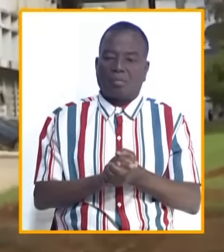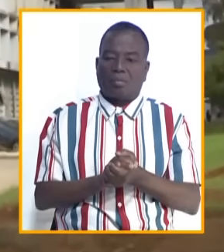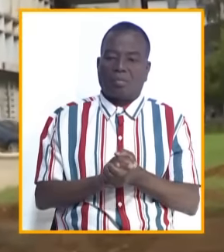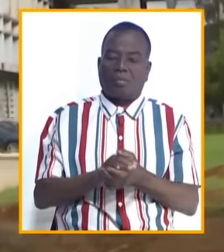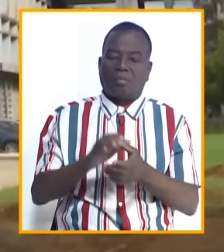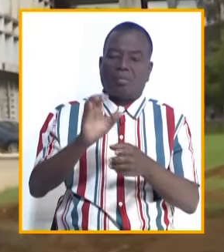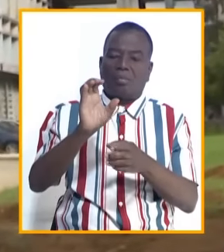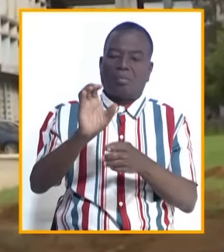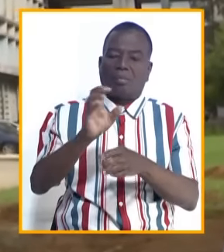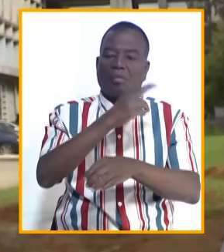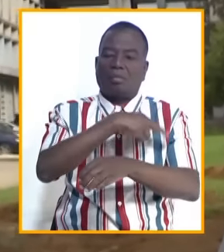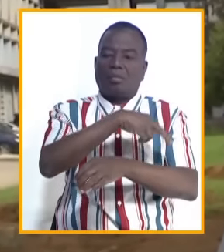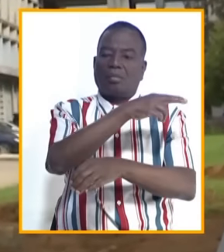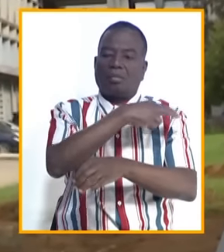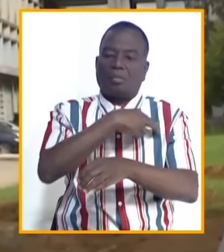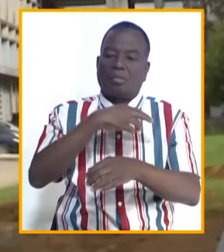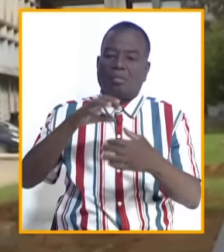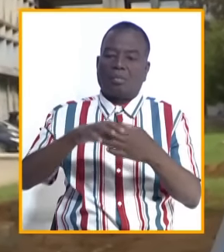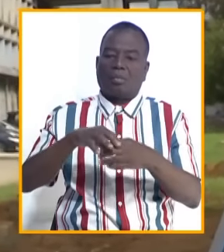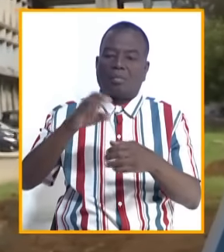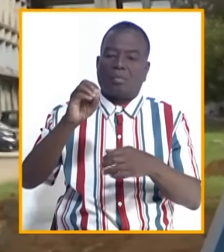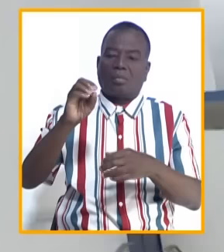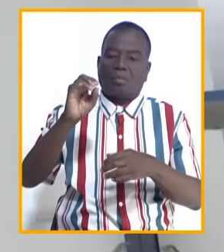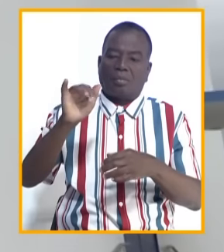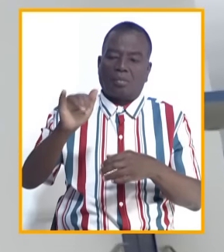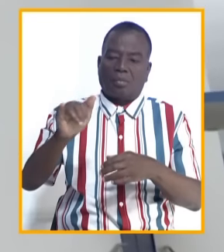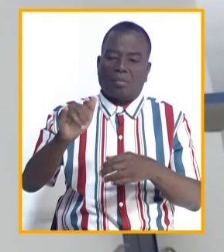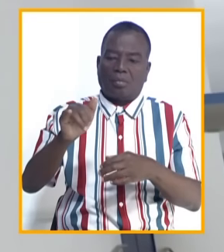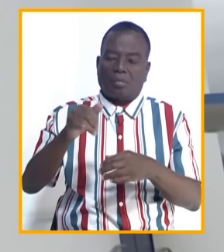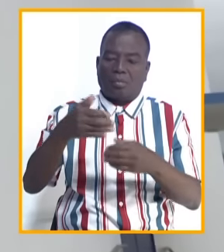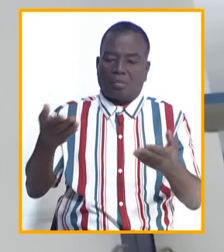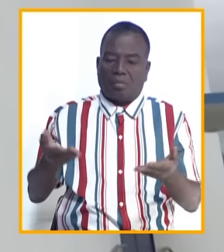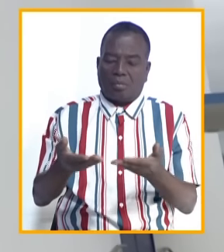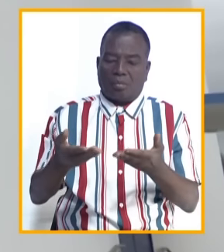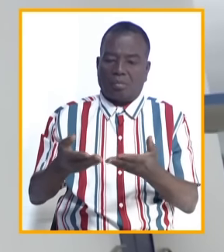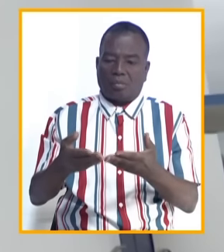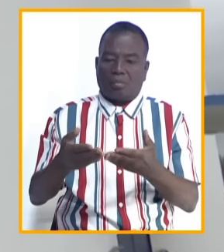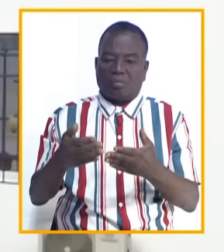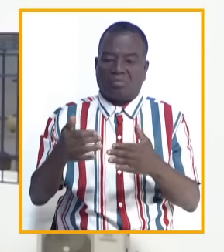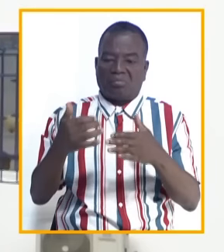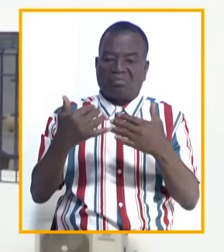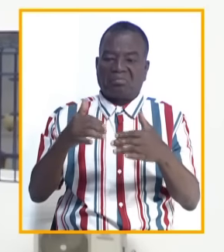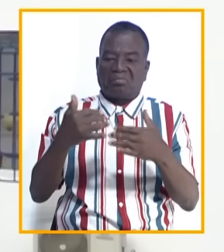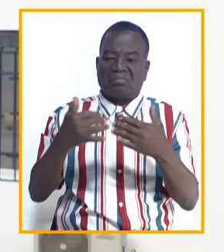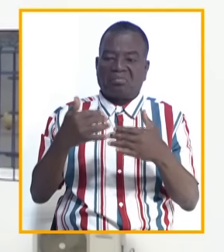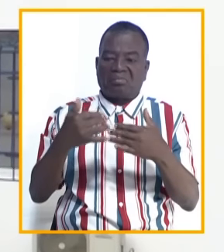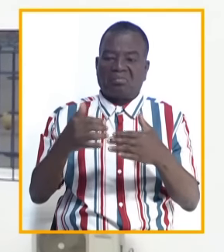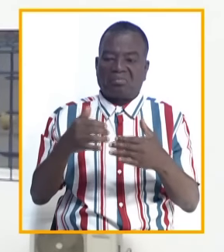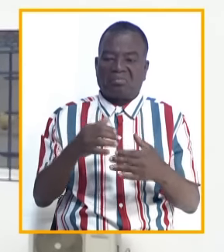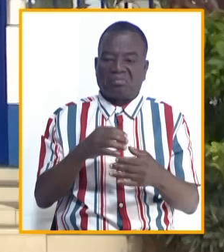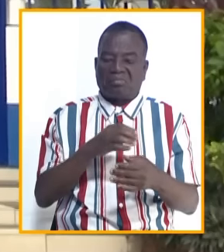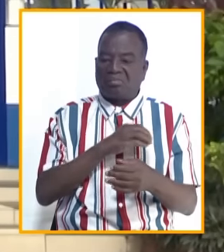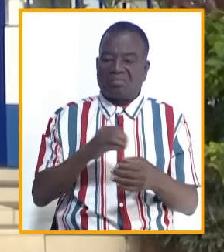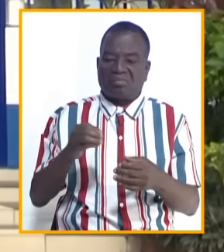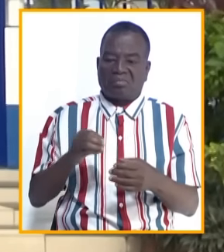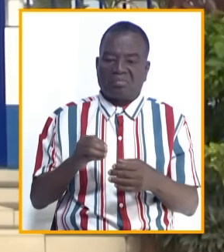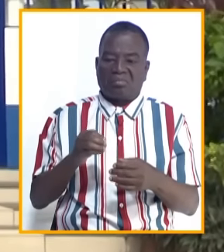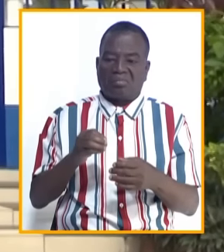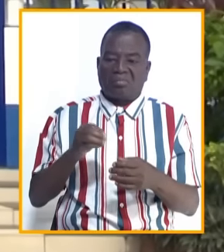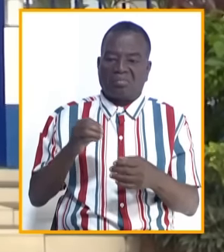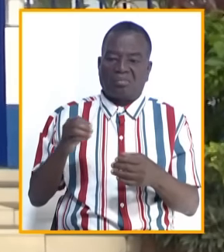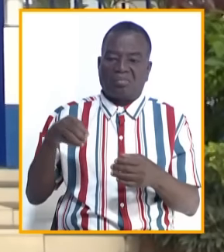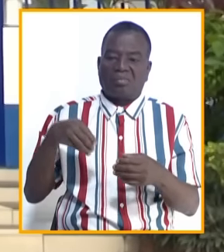CHU de Cocody, Institut de médecine nucléaire d'Abidjan. Ici, des appareils spécifiques dits gamma caméra et des produits radioactifs